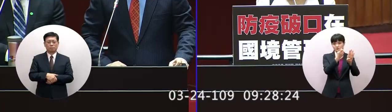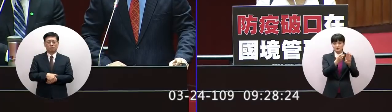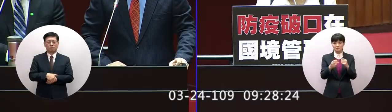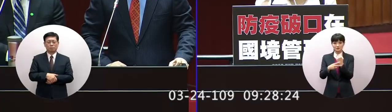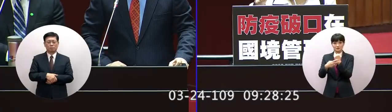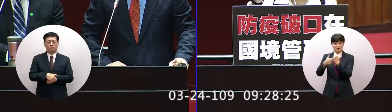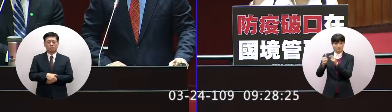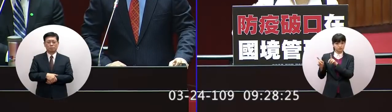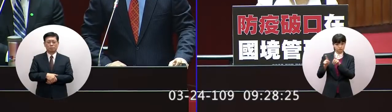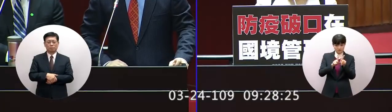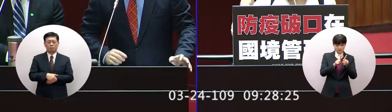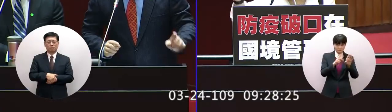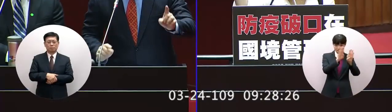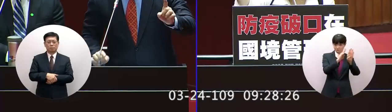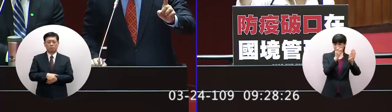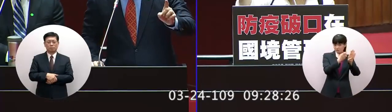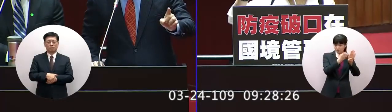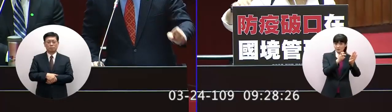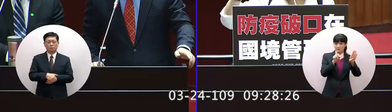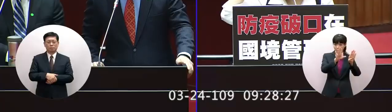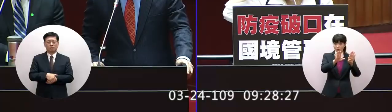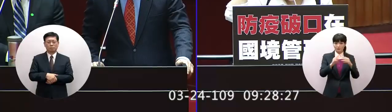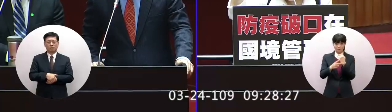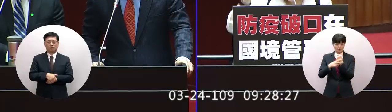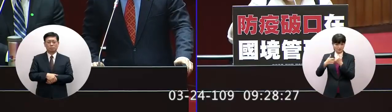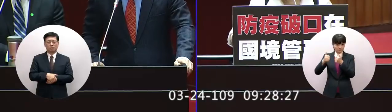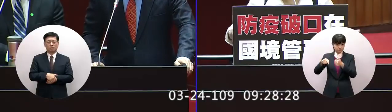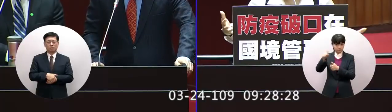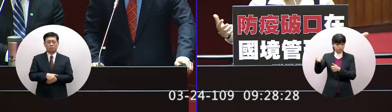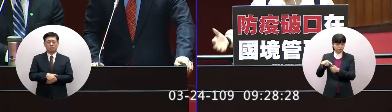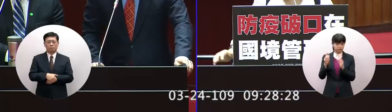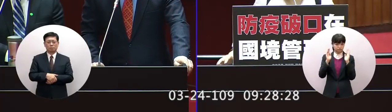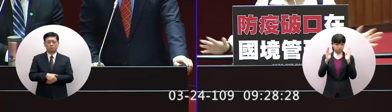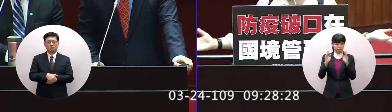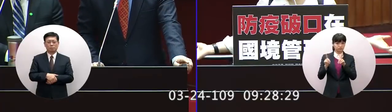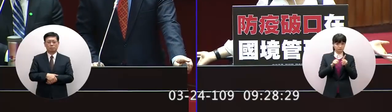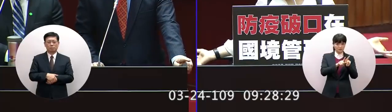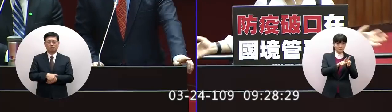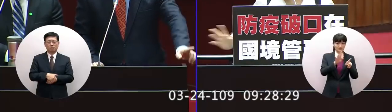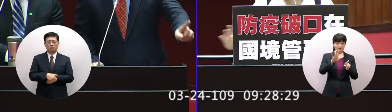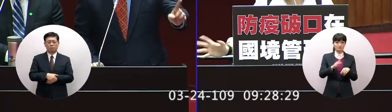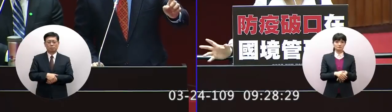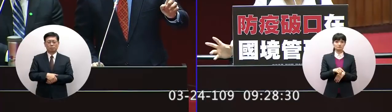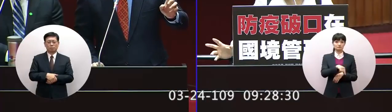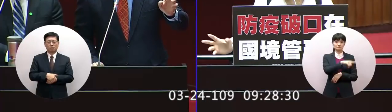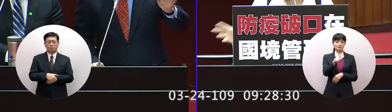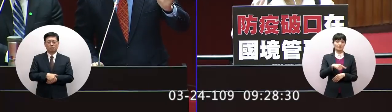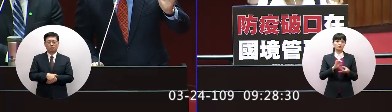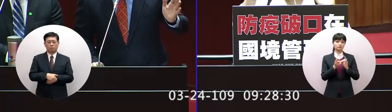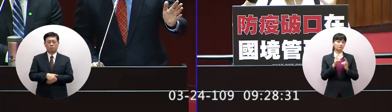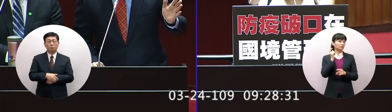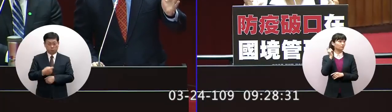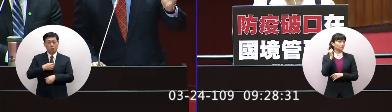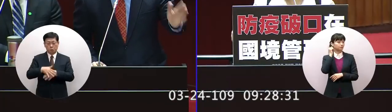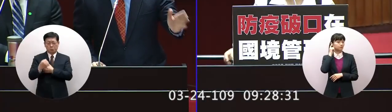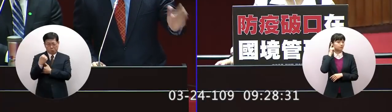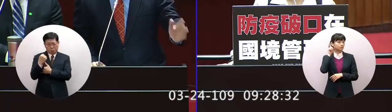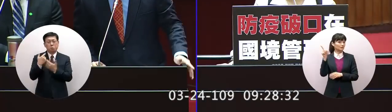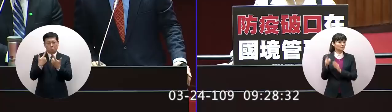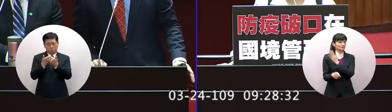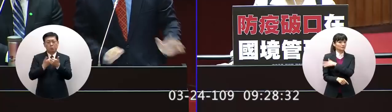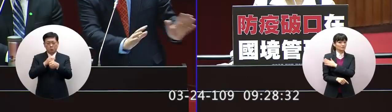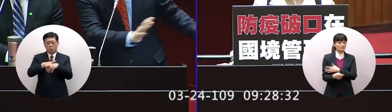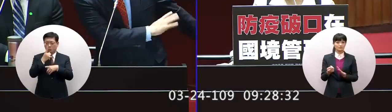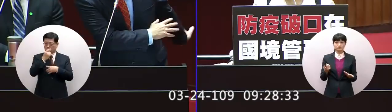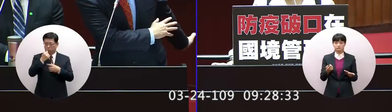长嘛陪阮去啊，李长也很认真去弄门，一改的动作，阮听无，不知道你在讲什么， 所以我会全力来支援